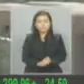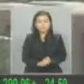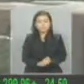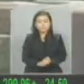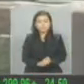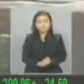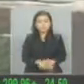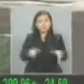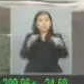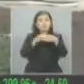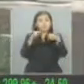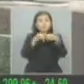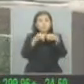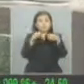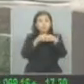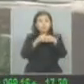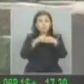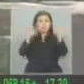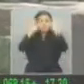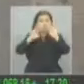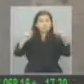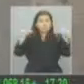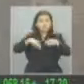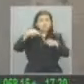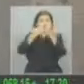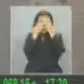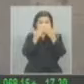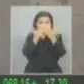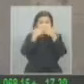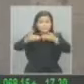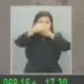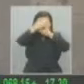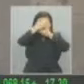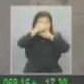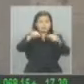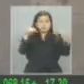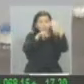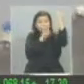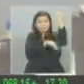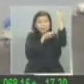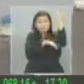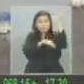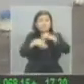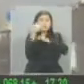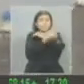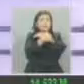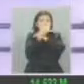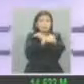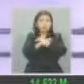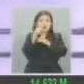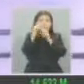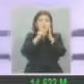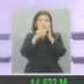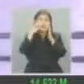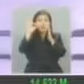กลุ่มนักรบตอลิบานบุกโจมตีเมืองกันดาฮาซึ่งเป็นเมืองที่ใหญ่ที่สุดทางภาคใต้ของอัฟกานิสถานและพยายามบุกยึดอาคารที่